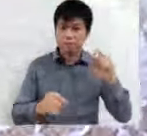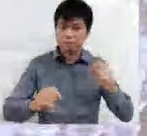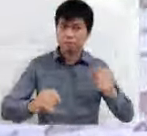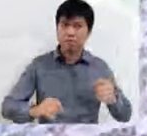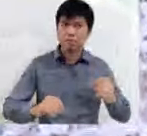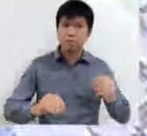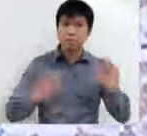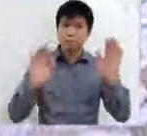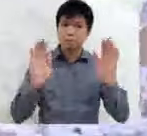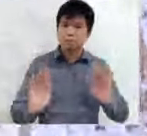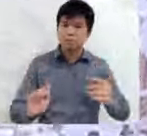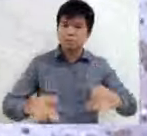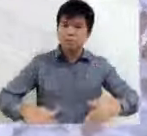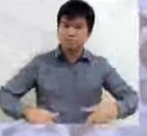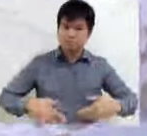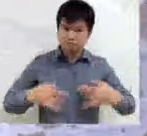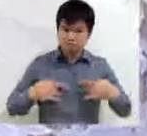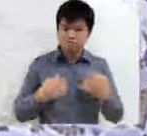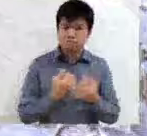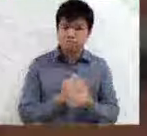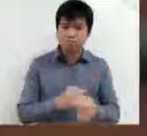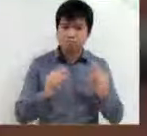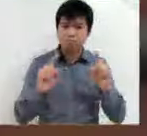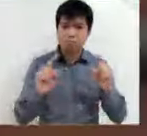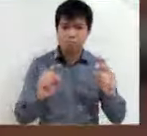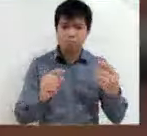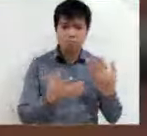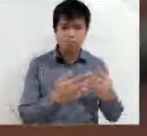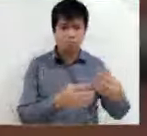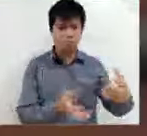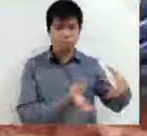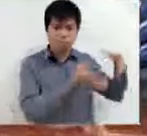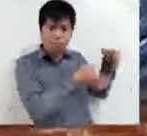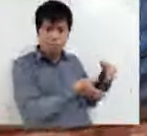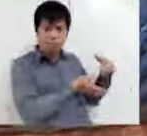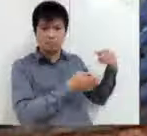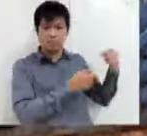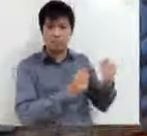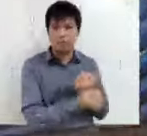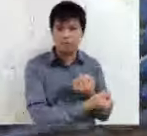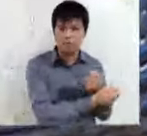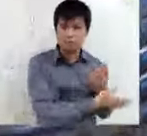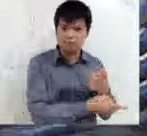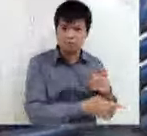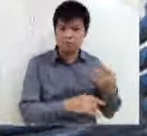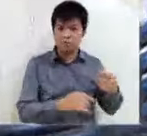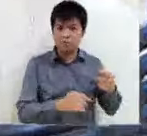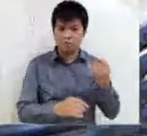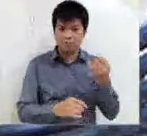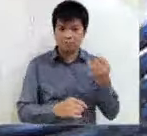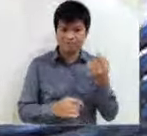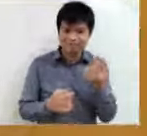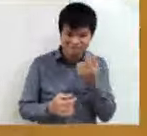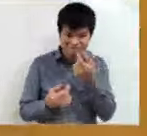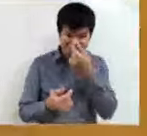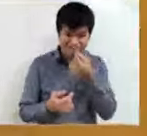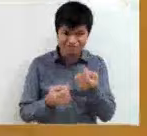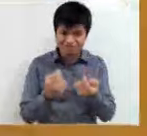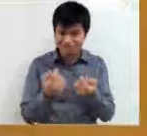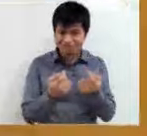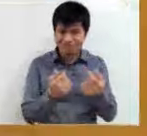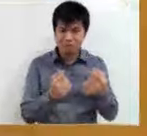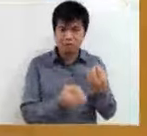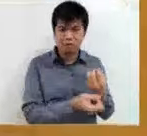lalo't nasa likod niya pala ang mga bombang iniwan. Nagkaroon siya ng maliliit na sugat. Ang mas malalim niyang sugat, hindi